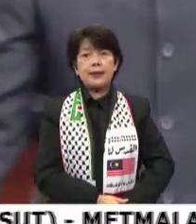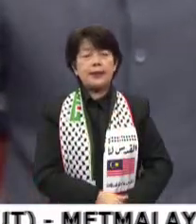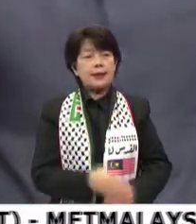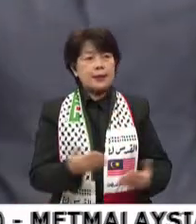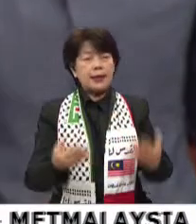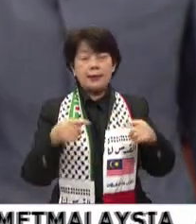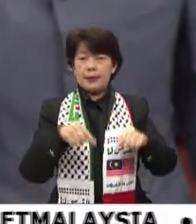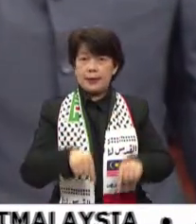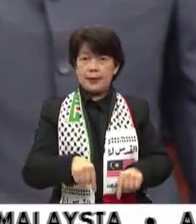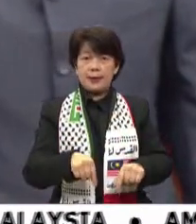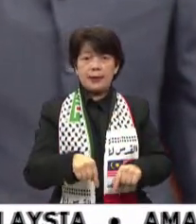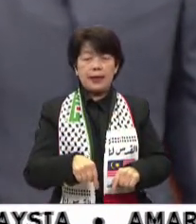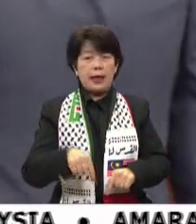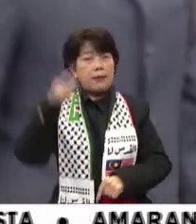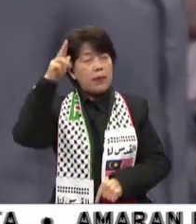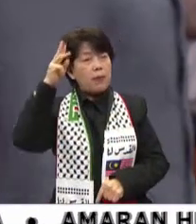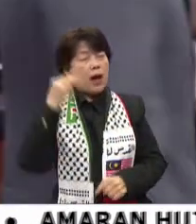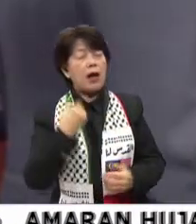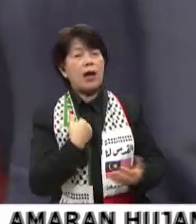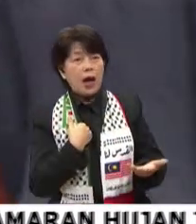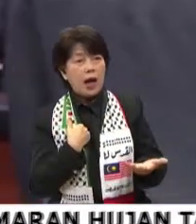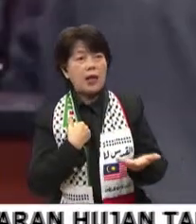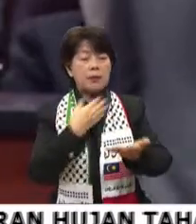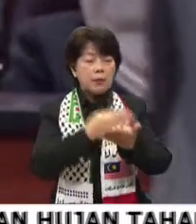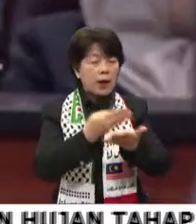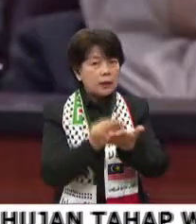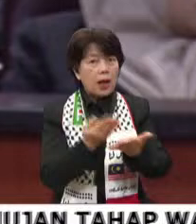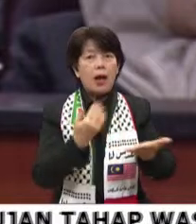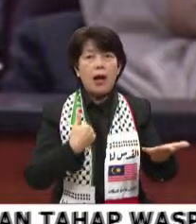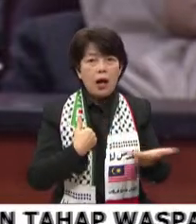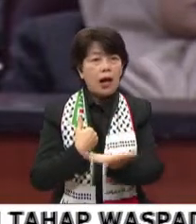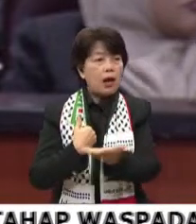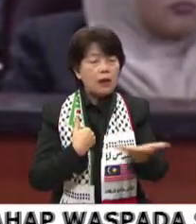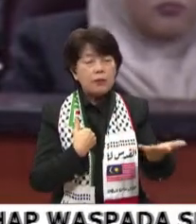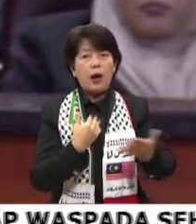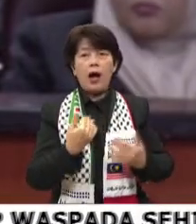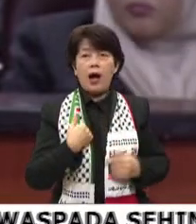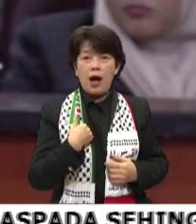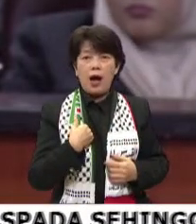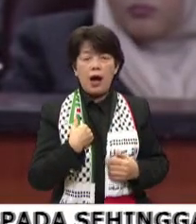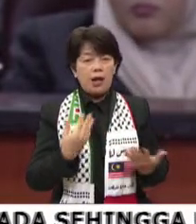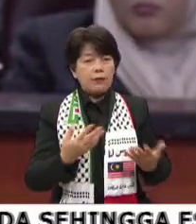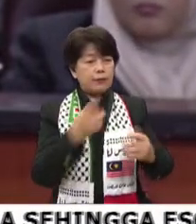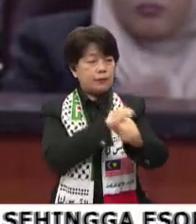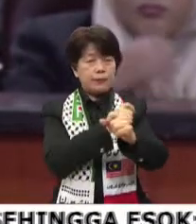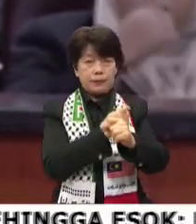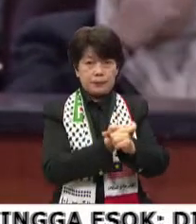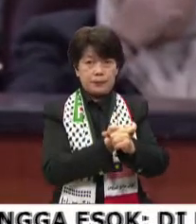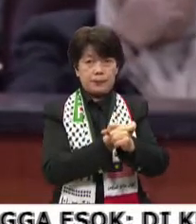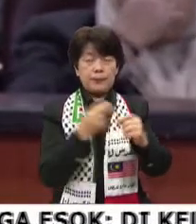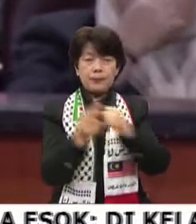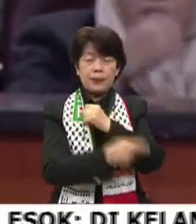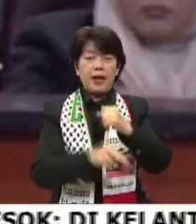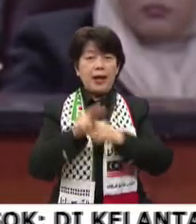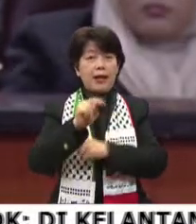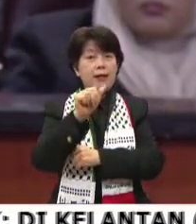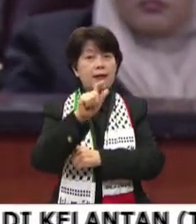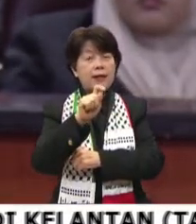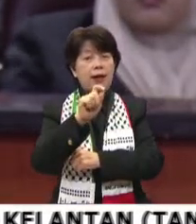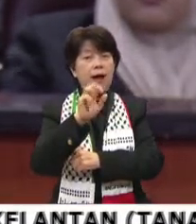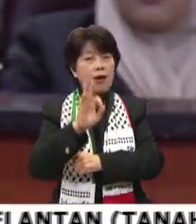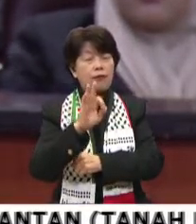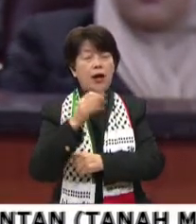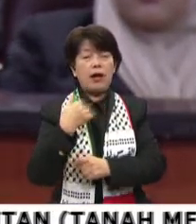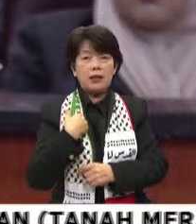yang amat berhormat Perdana Menteri memang kita ada menyediakan dana mudah cara peralihan tenaga negara ataupun natf